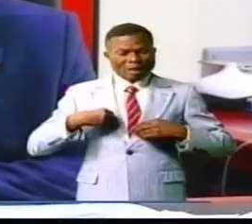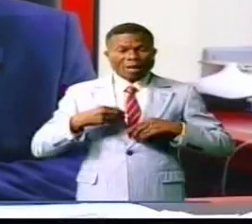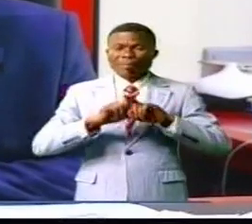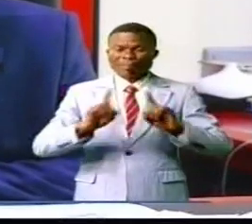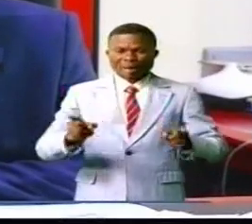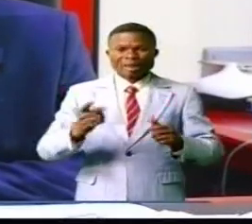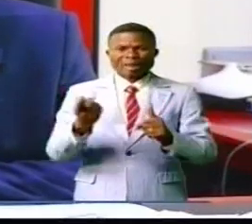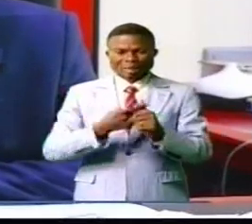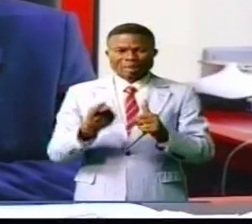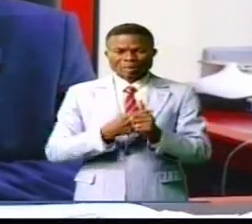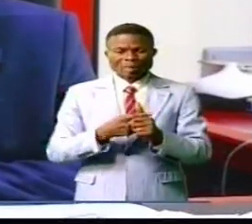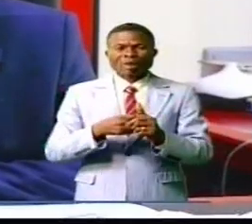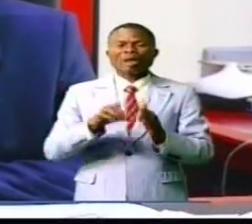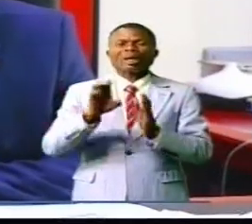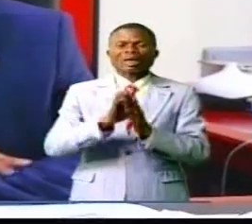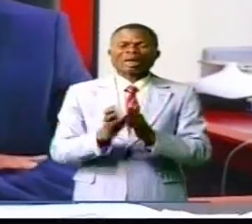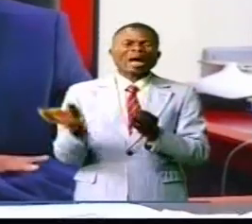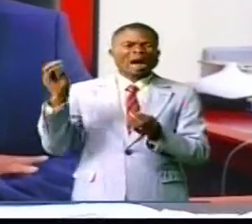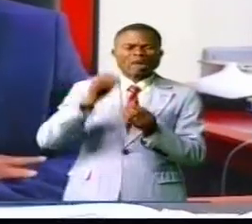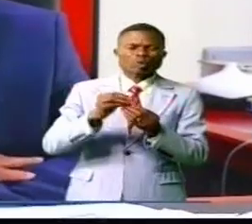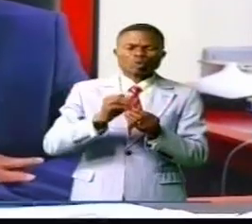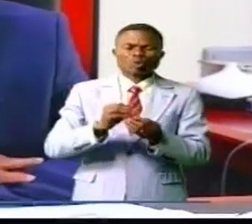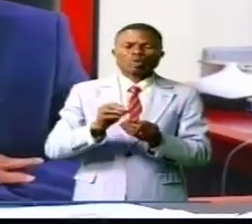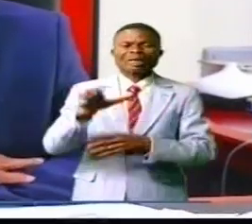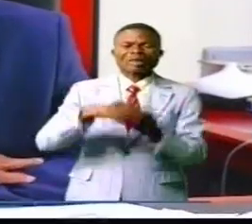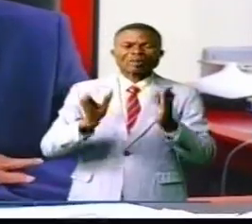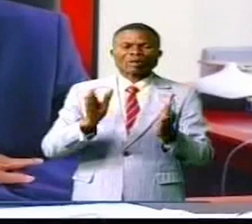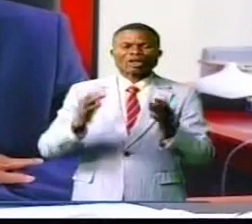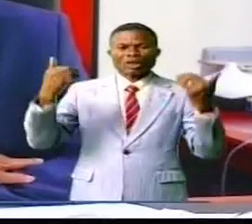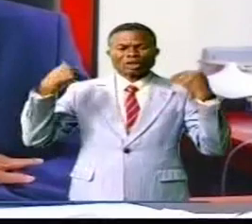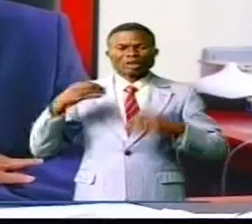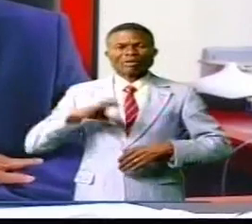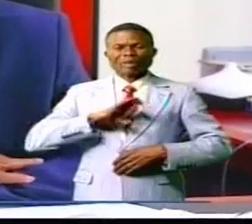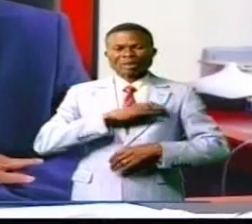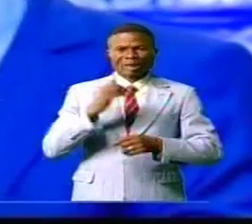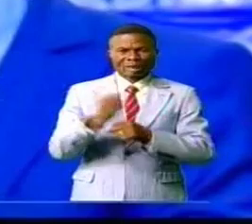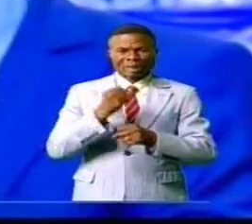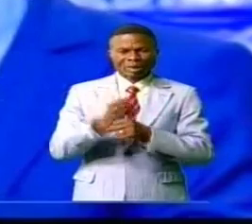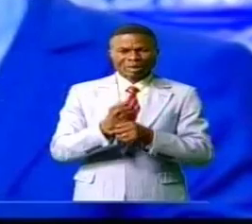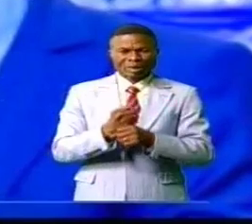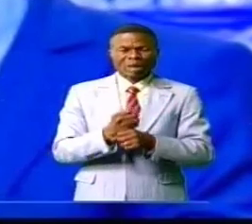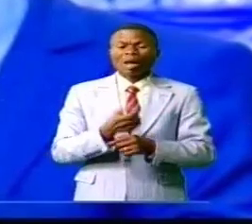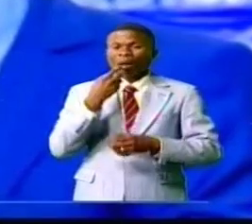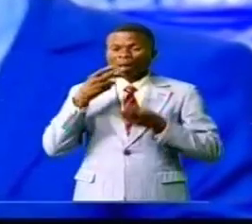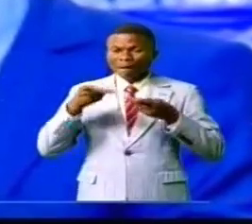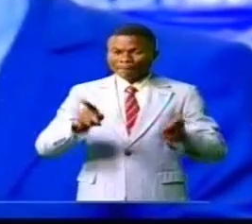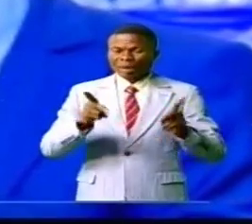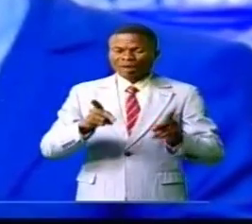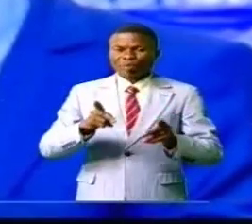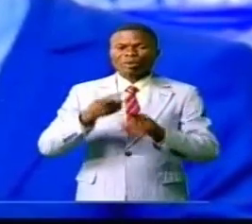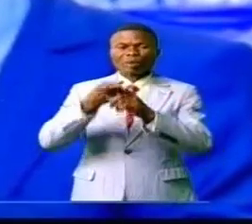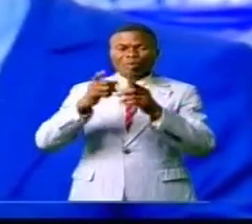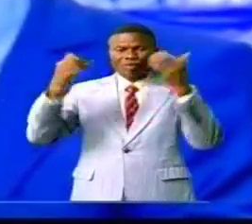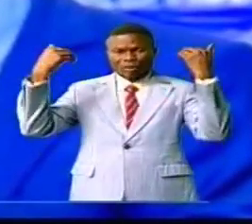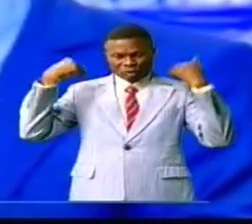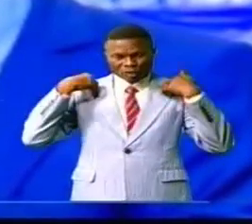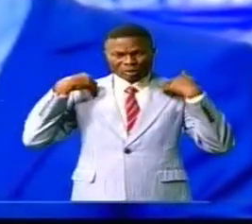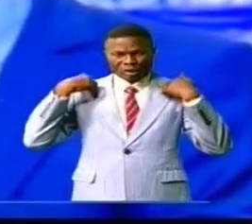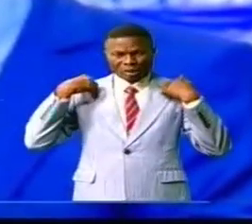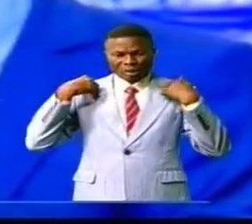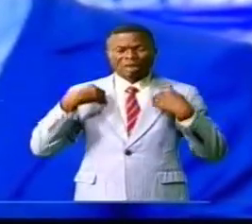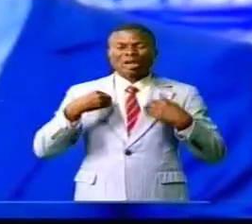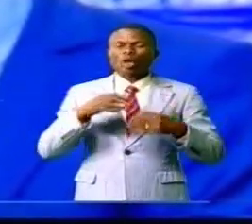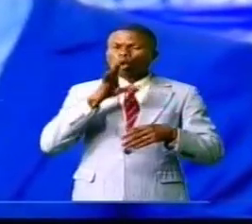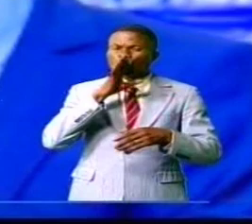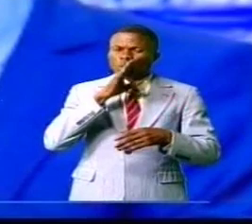il y a extrapolation car le comité de gestion agit suivant les instructions de la hiérarchie et une certaine